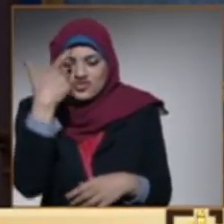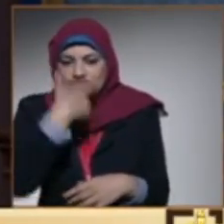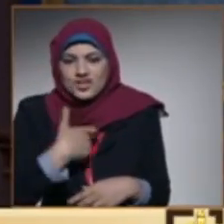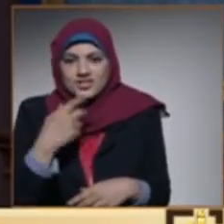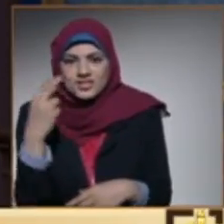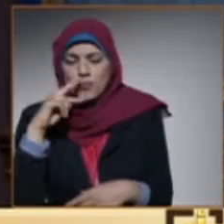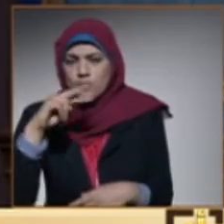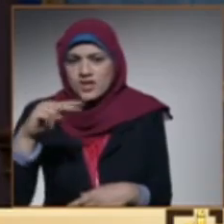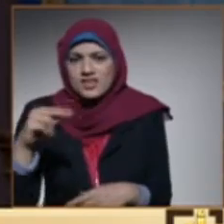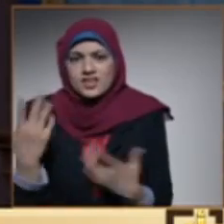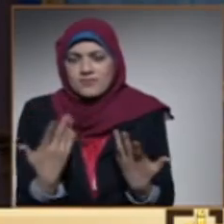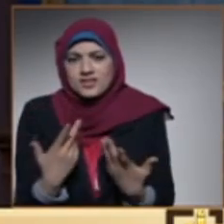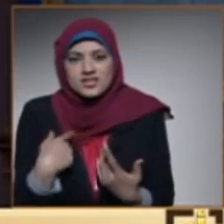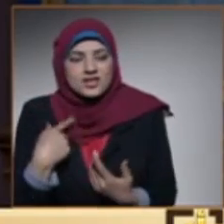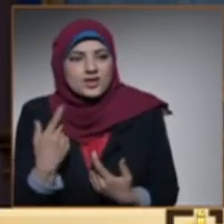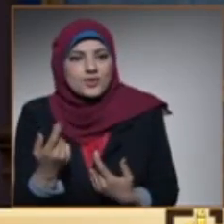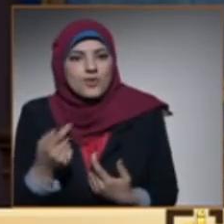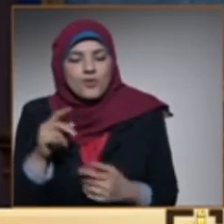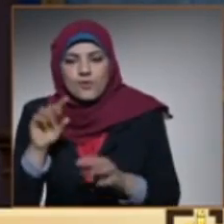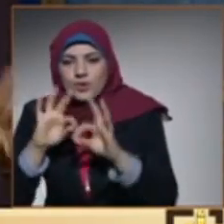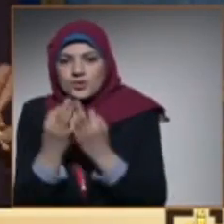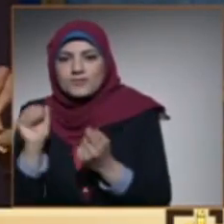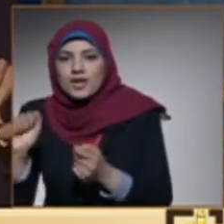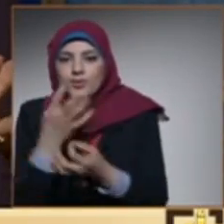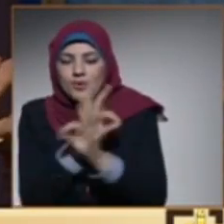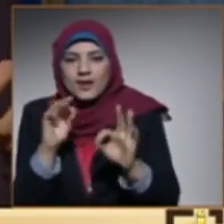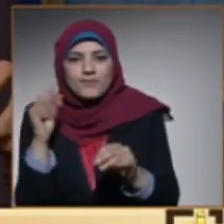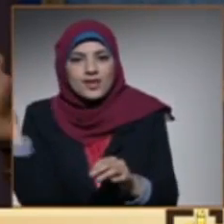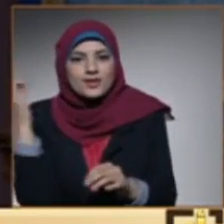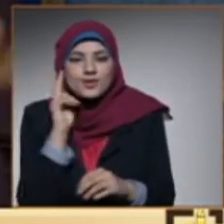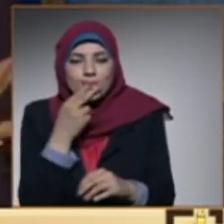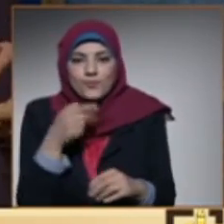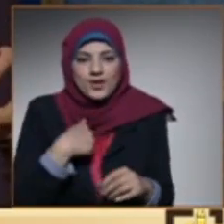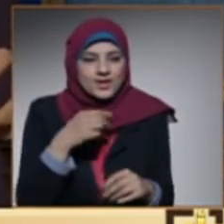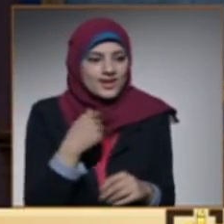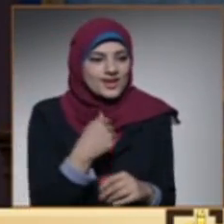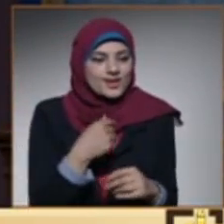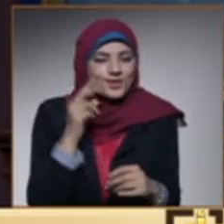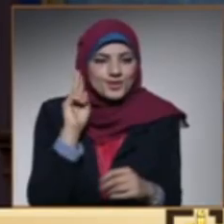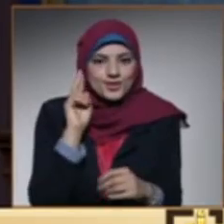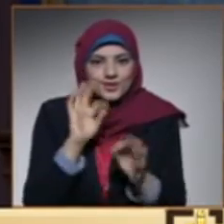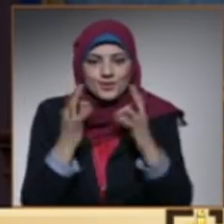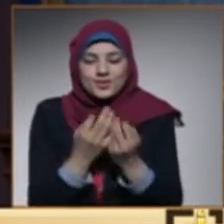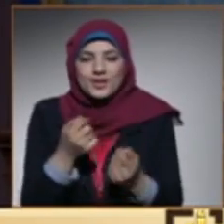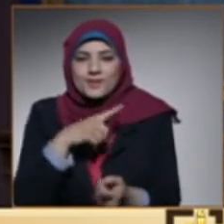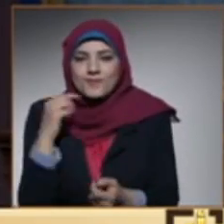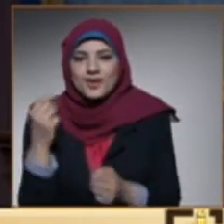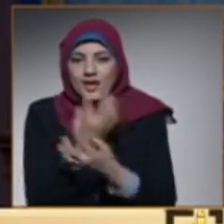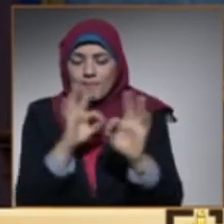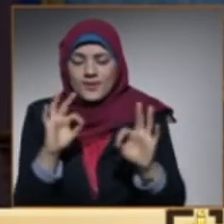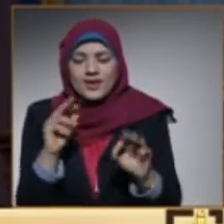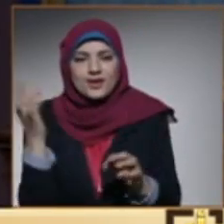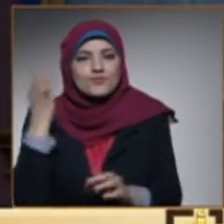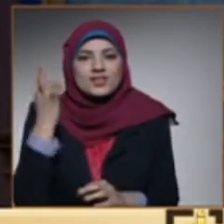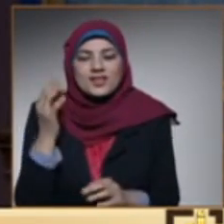لان انا التركيبه غريبه، هو اسرته كامله صم وانا اسرتي كاملة متكلمة، مفيش حد عندي أصم وهو مفيش حد عنده متكلم.